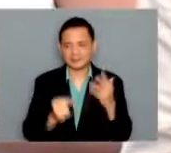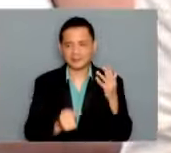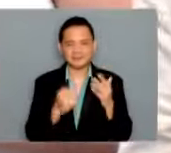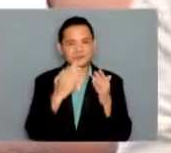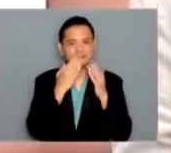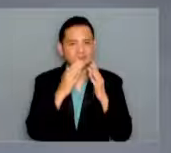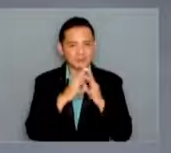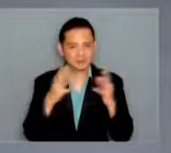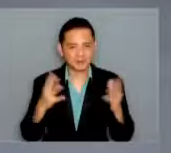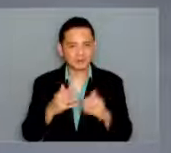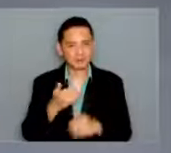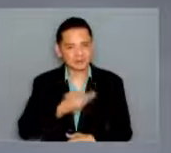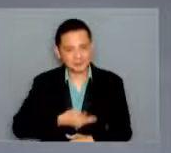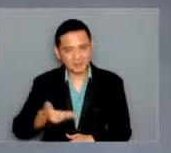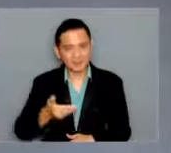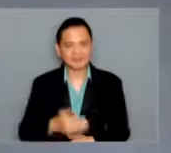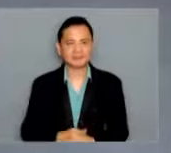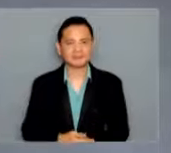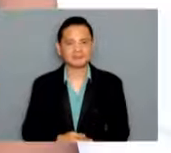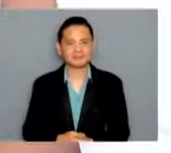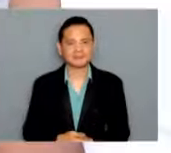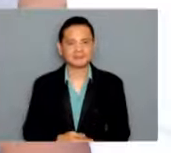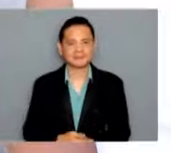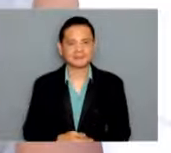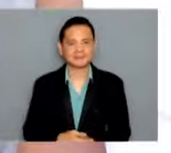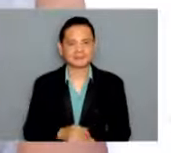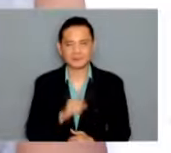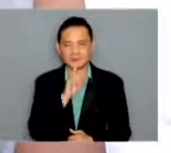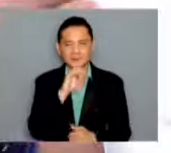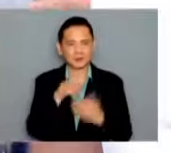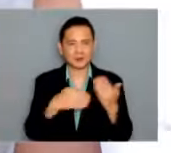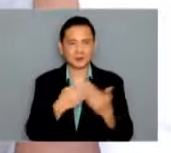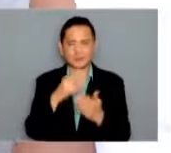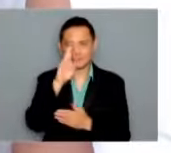Welcome to the show. Puro popo. Nalilito ako, puro pogi dito.